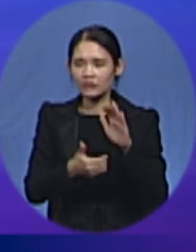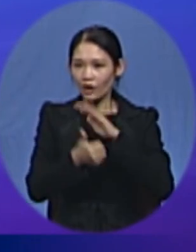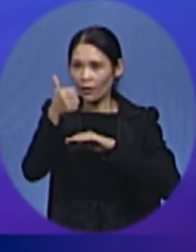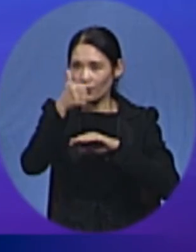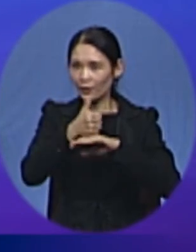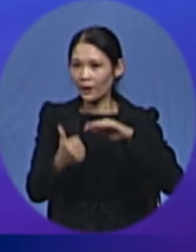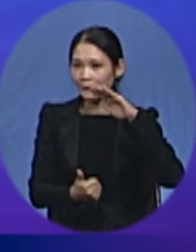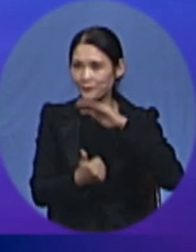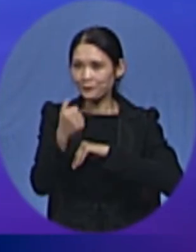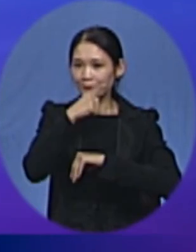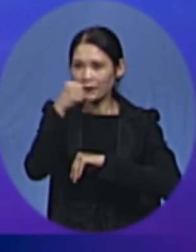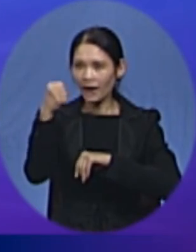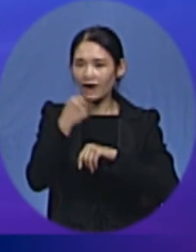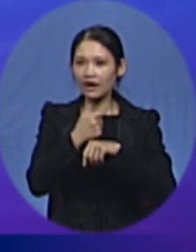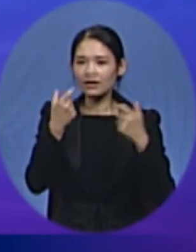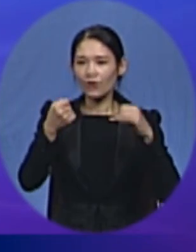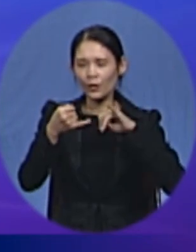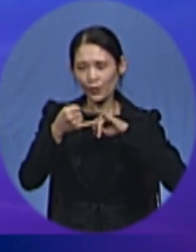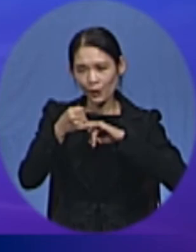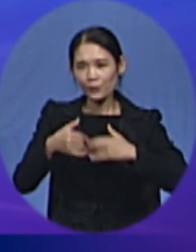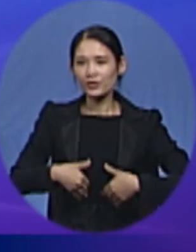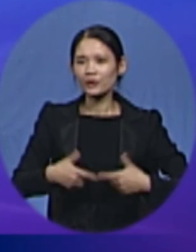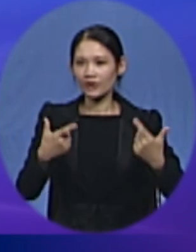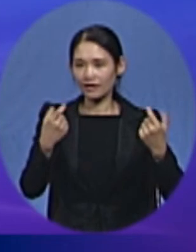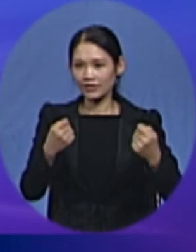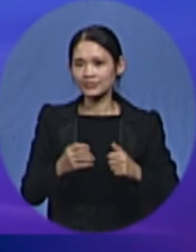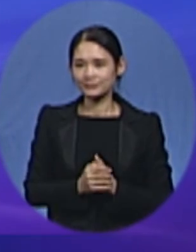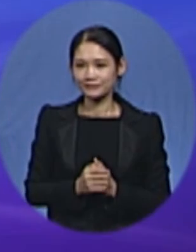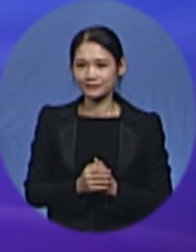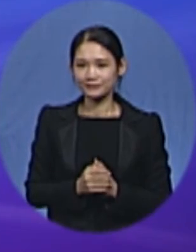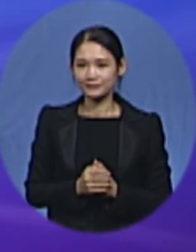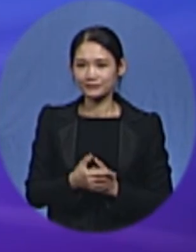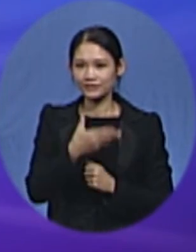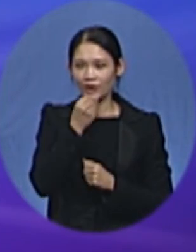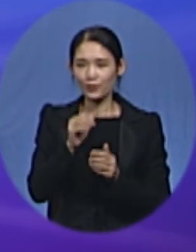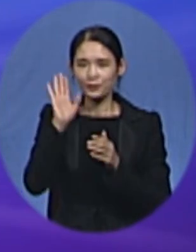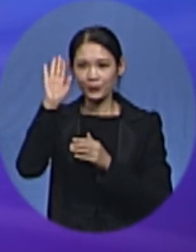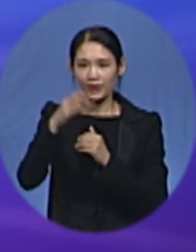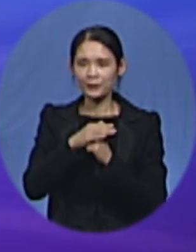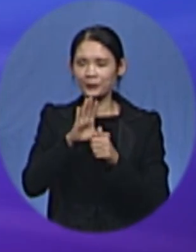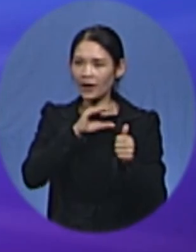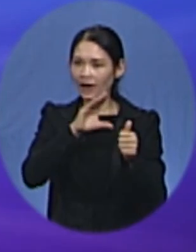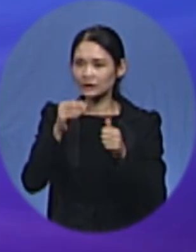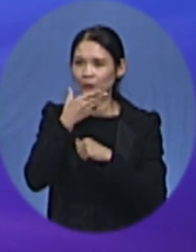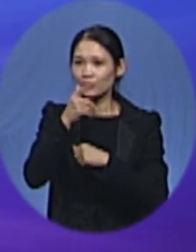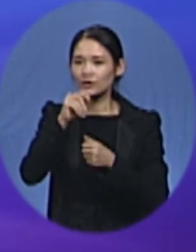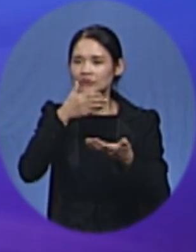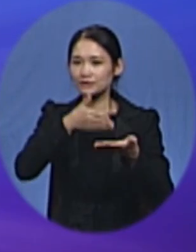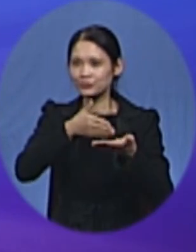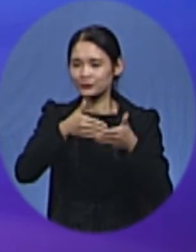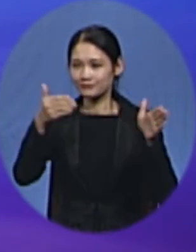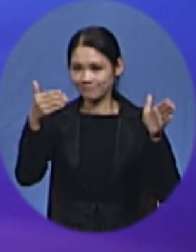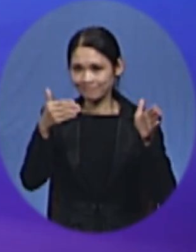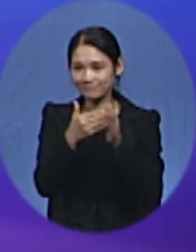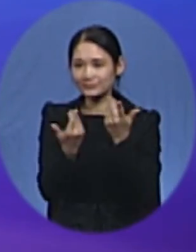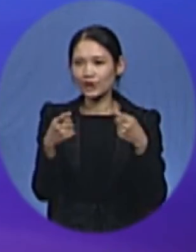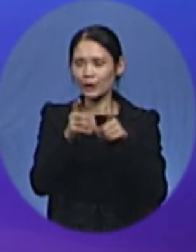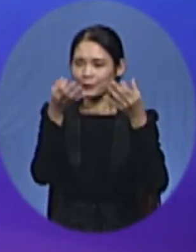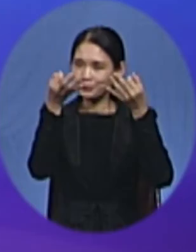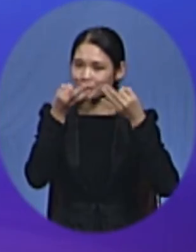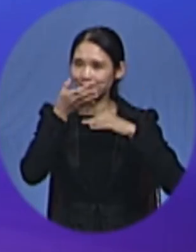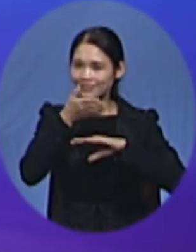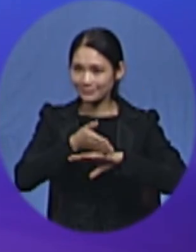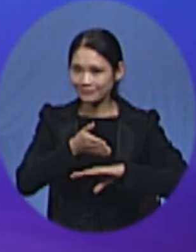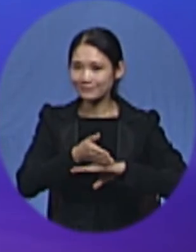성공적으로 잘 치를 수 있는 필수 조건 중 하나일 것입니다. 행복한 미래를 여는 방송 복지TV 뉴스를 마칩니다. 시청해주신